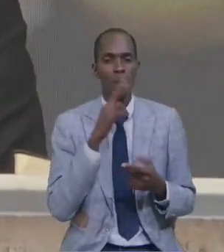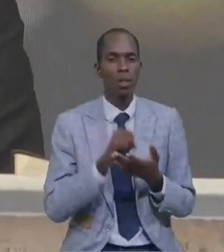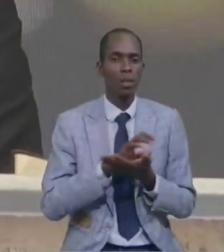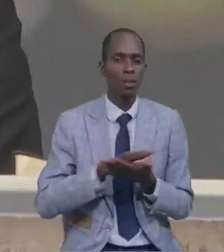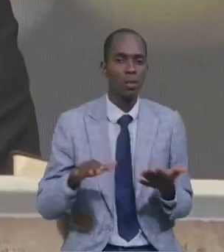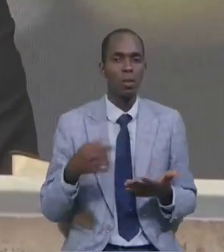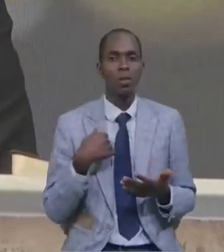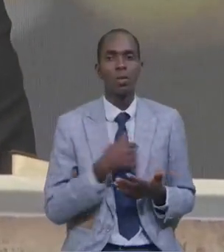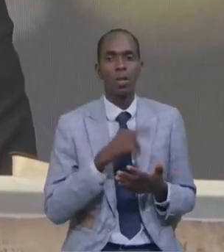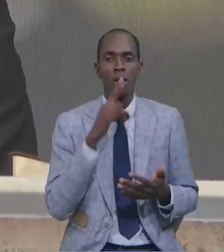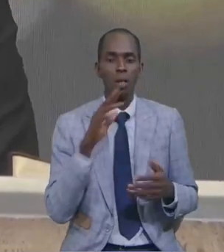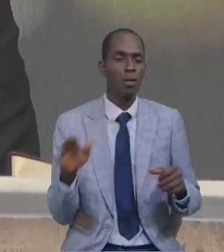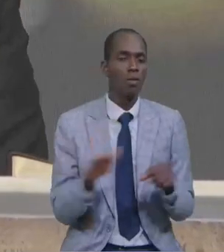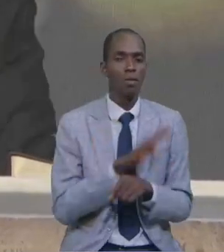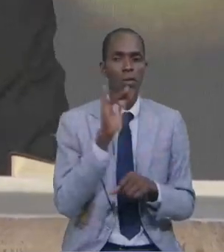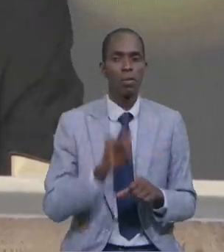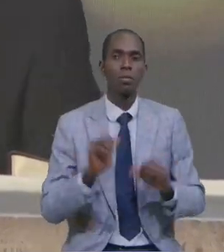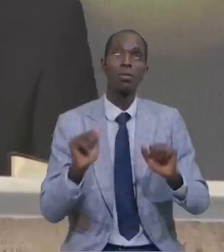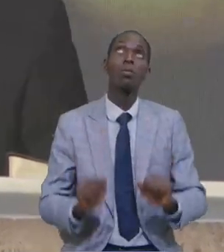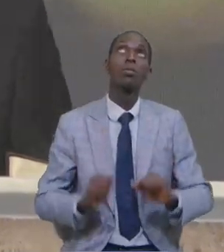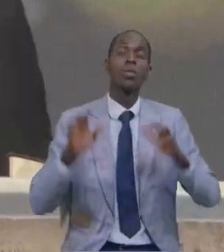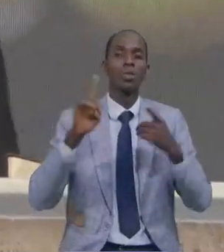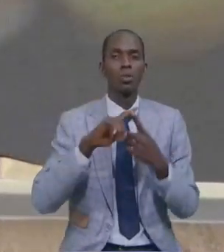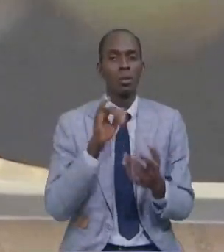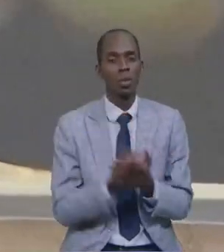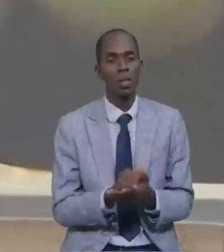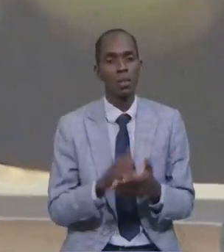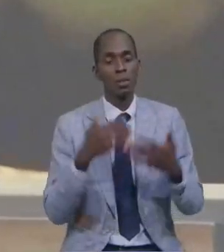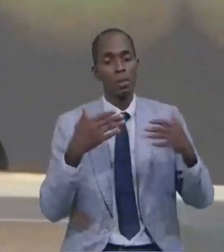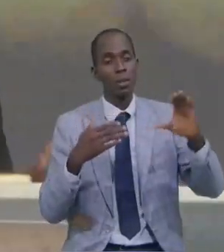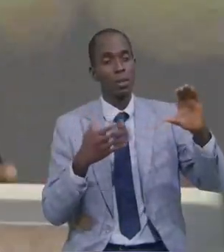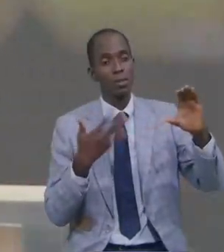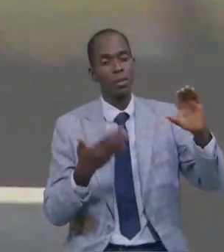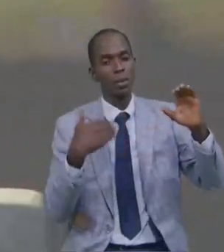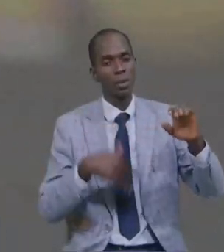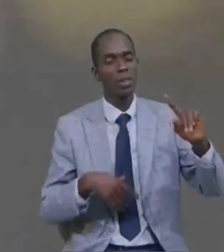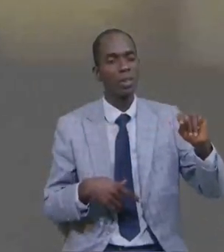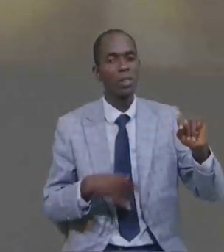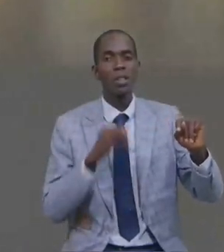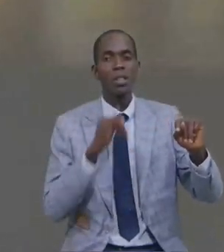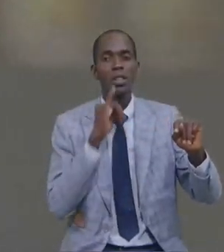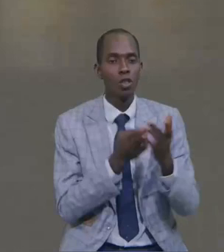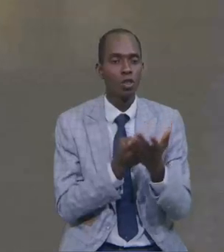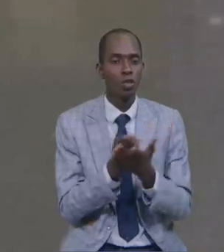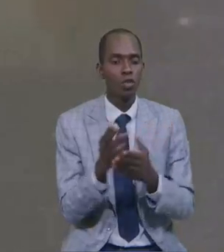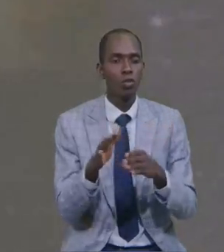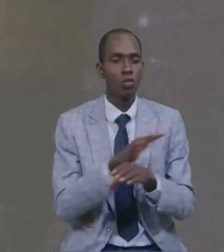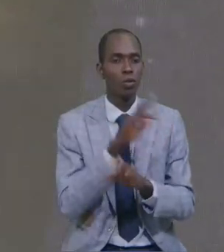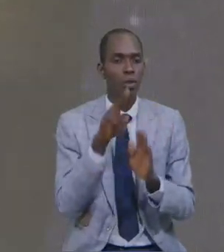vérité en toute communication. Le T, la vérité